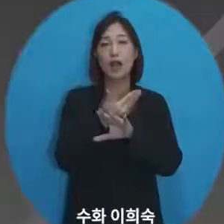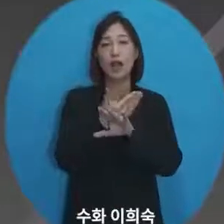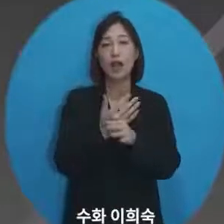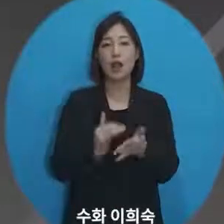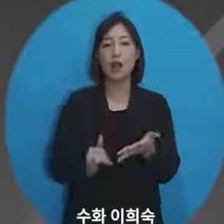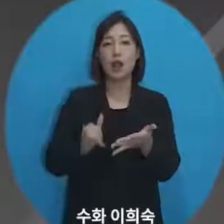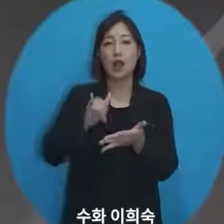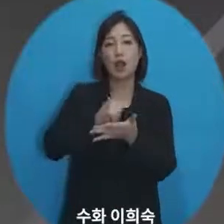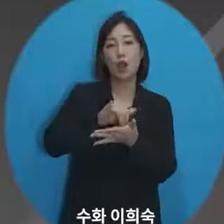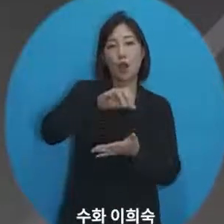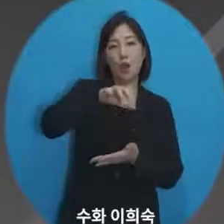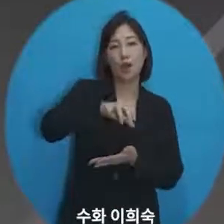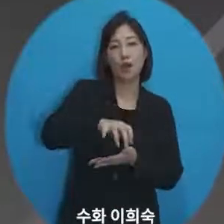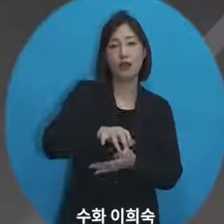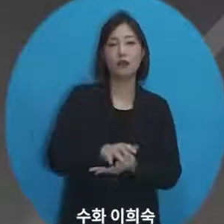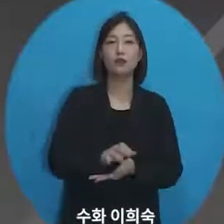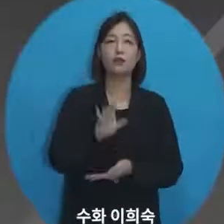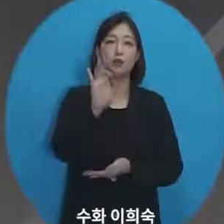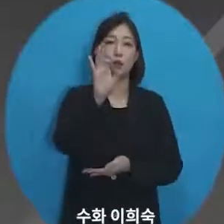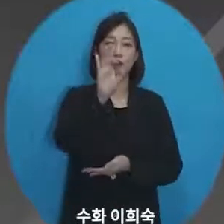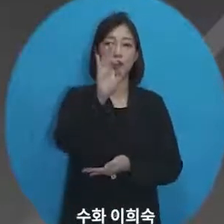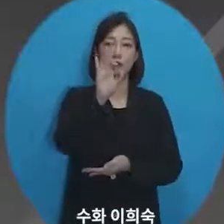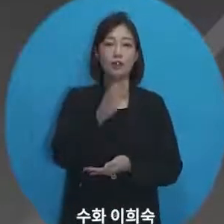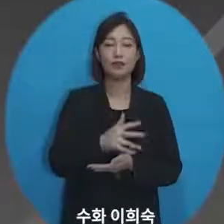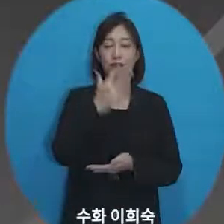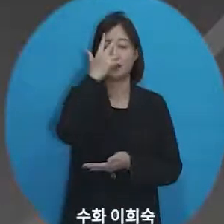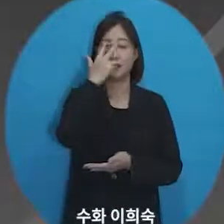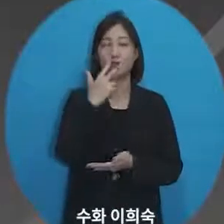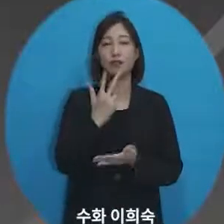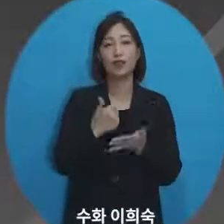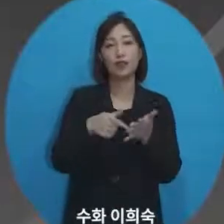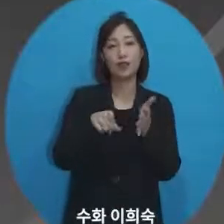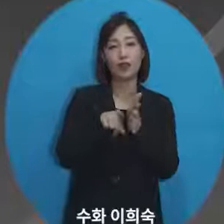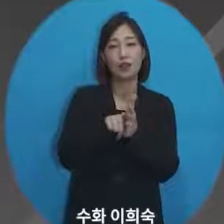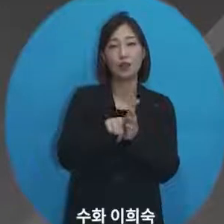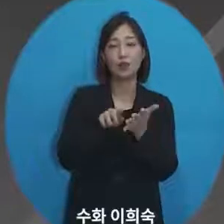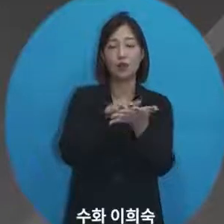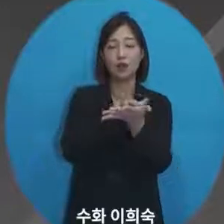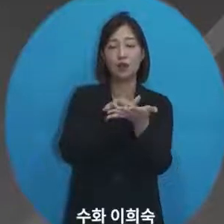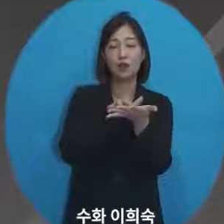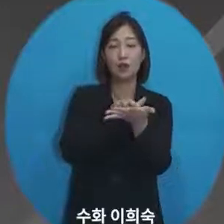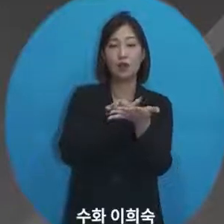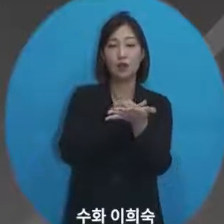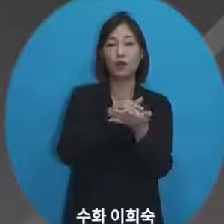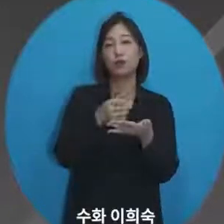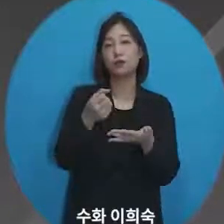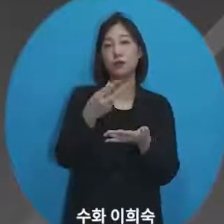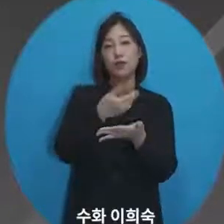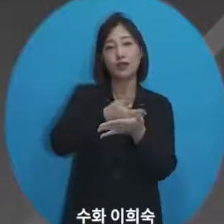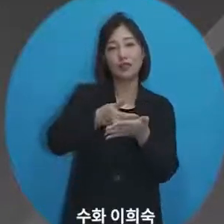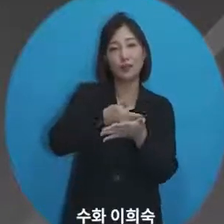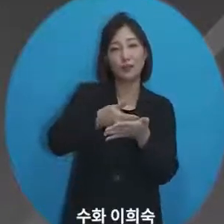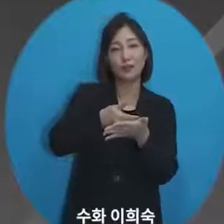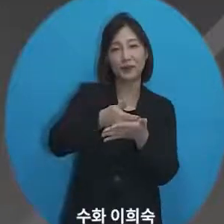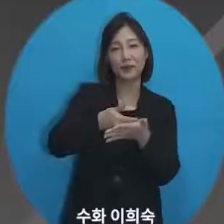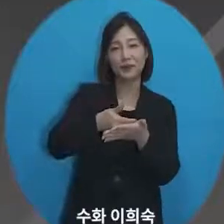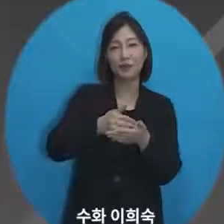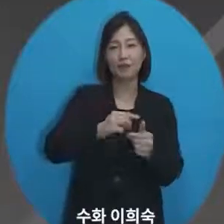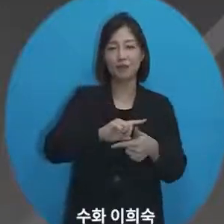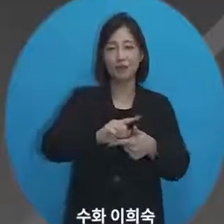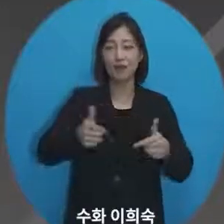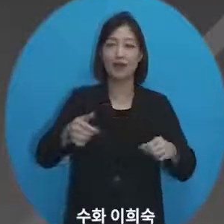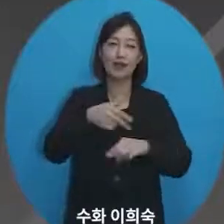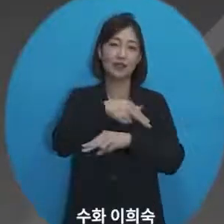하네다 공항에 있는 화장실에 있는 촉지도인데요. 이렇게 보시는 것처럼 다양한 언어를 사용하고 있고 그림